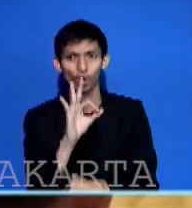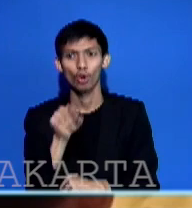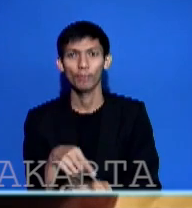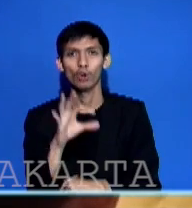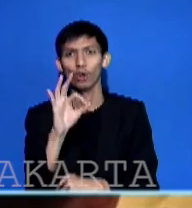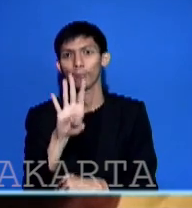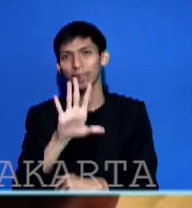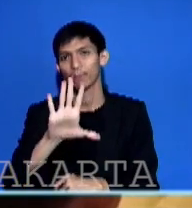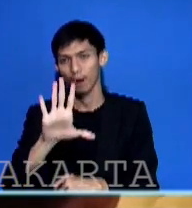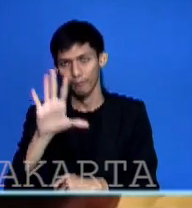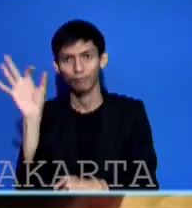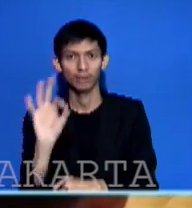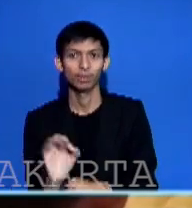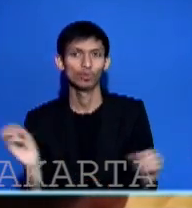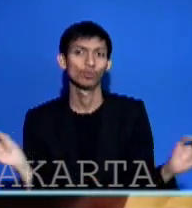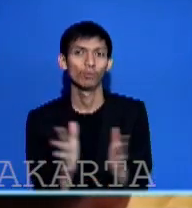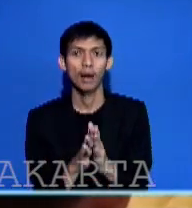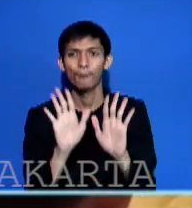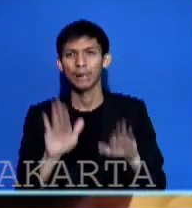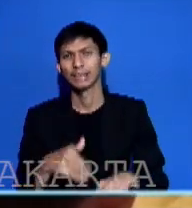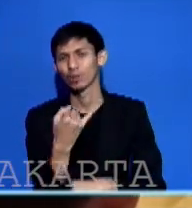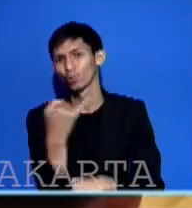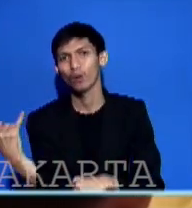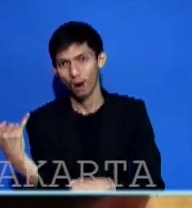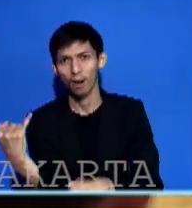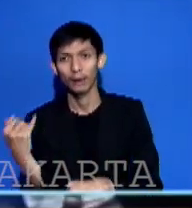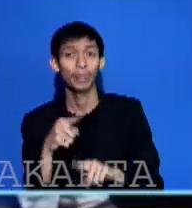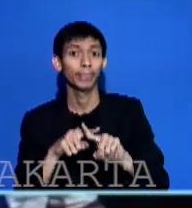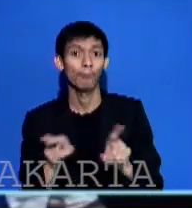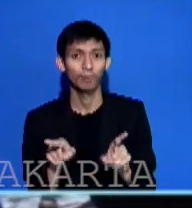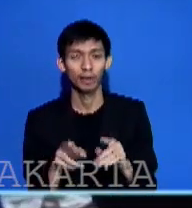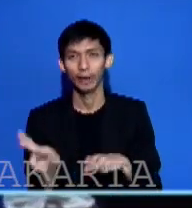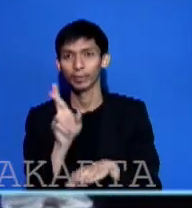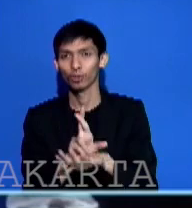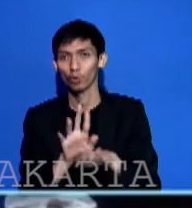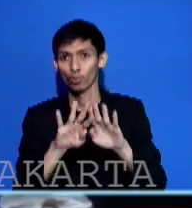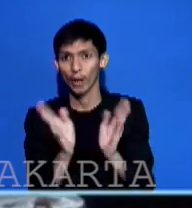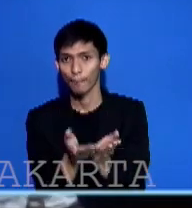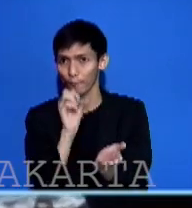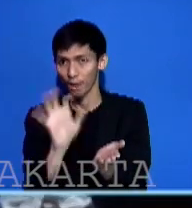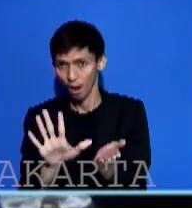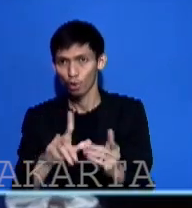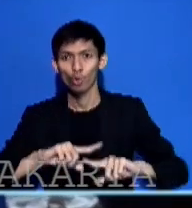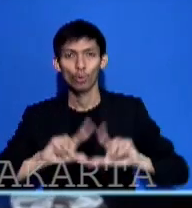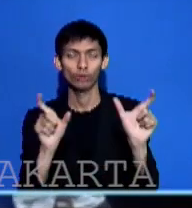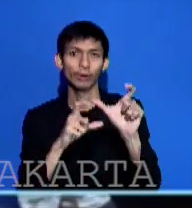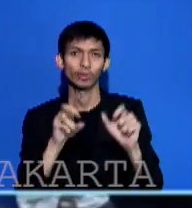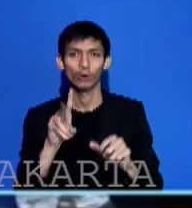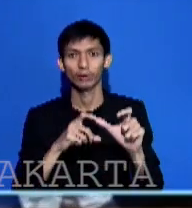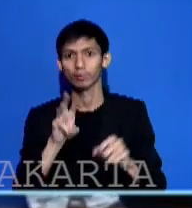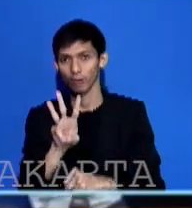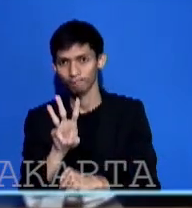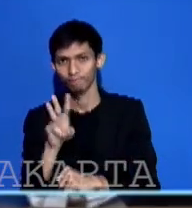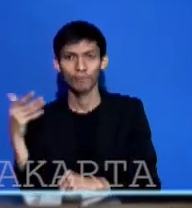dari rasio penduduk Indonesia. Namun, Ova berharap para lulusan S2 dan S3 dapat terjun langsung ke masyarakat